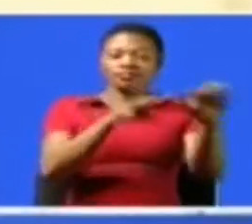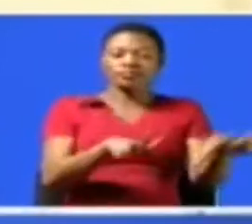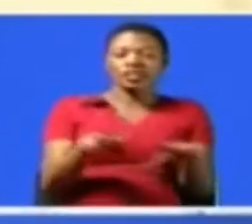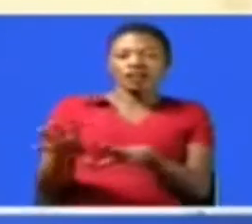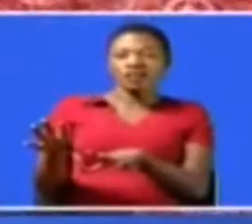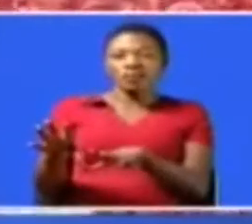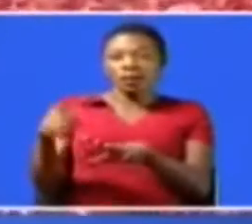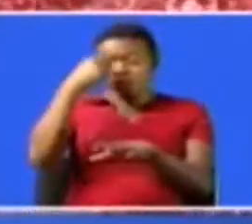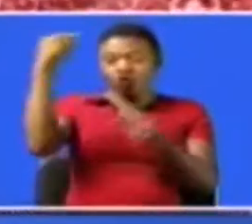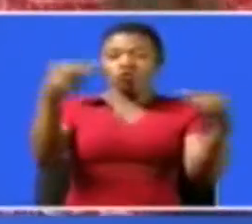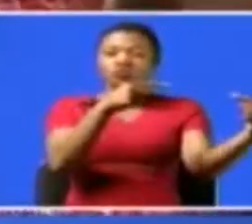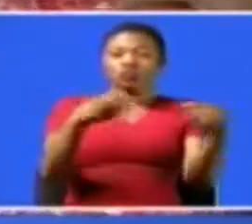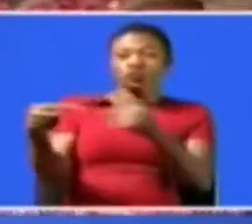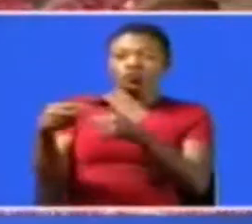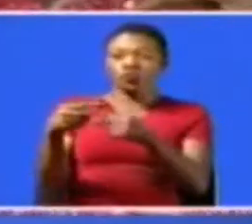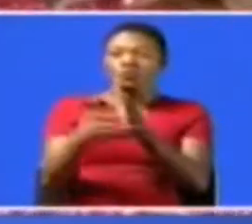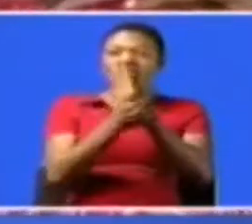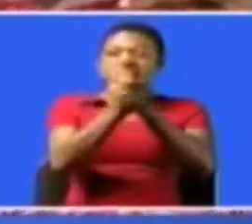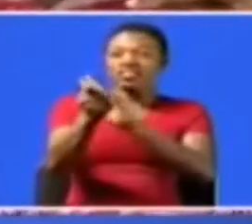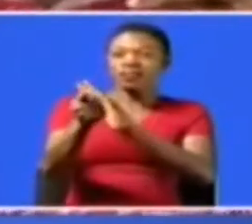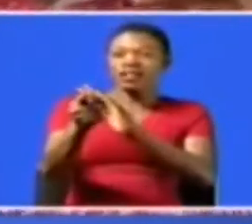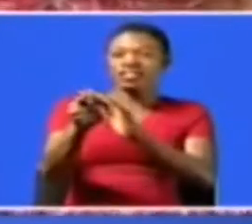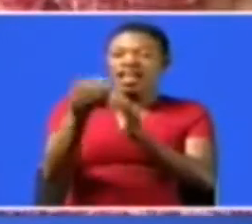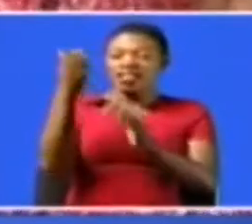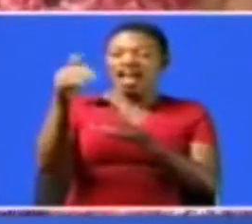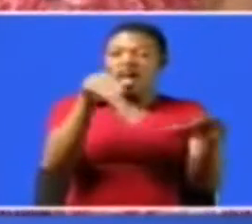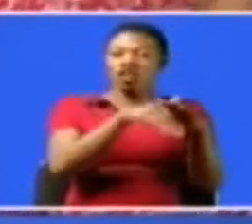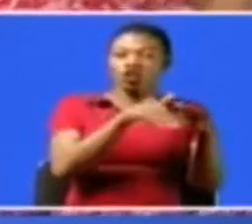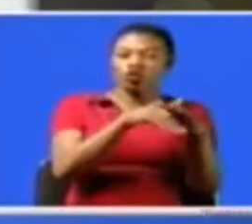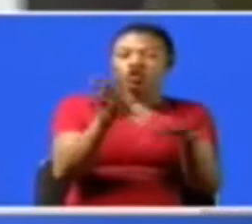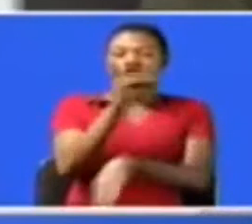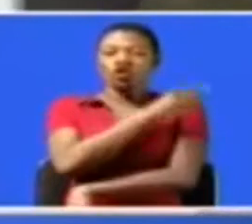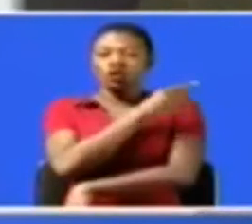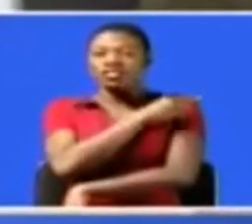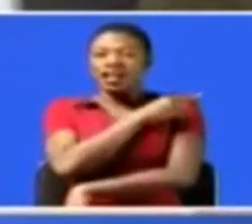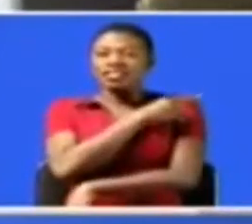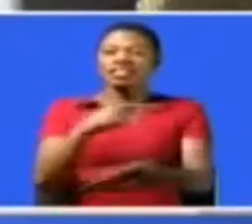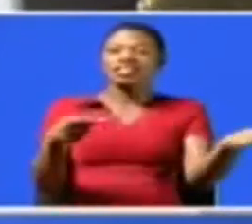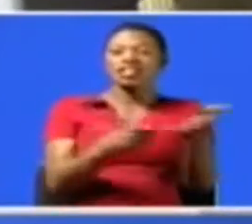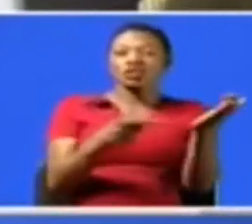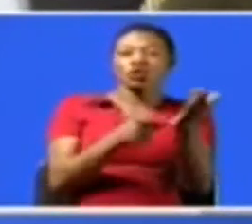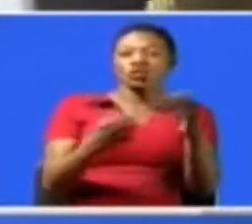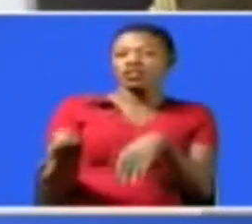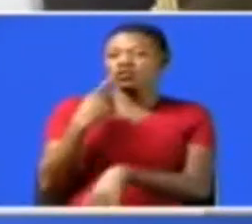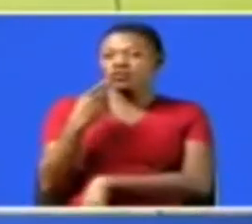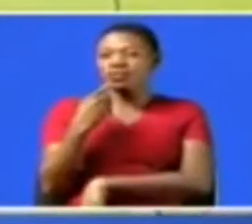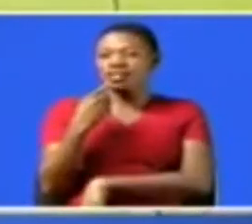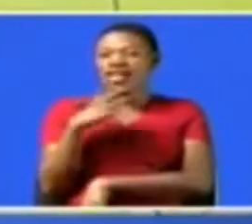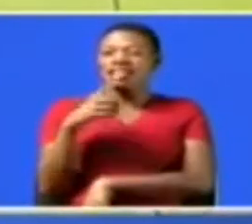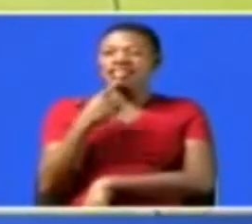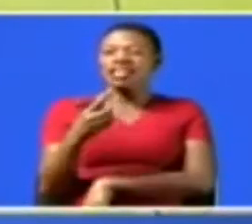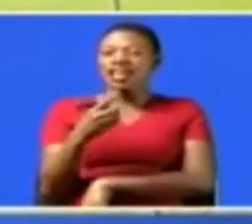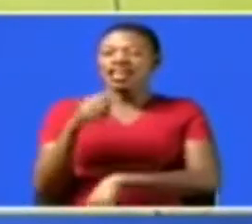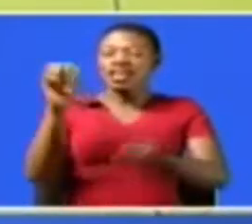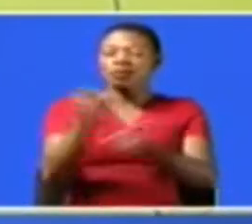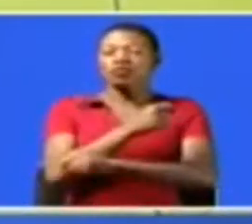to tassels. Wanataaluma hao wakiwemo matabibu, maafisa wa maabara na wanateknolojia wa farmasia